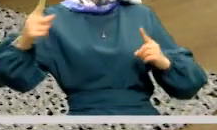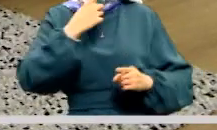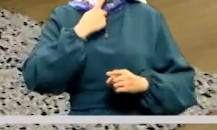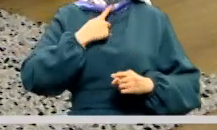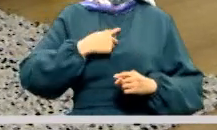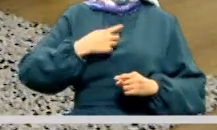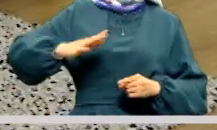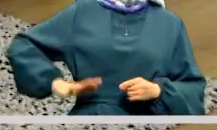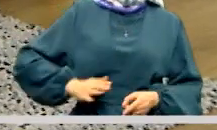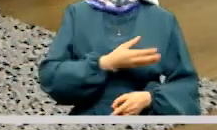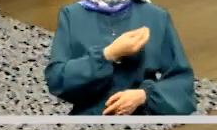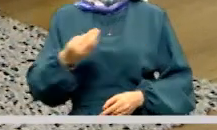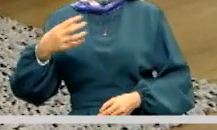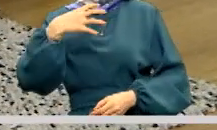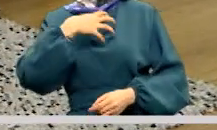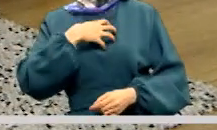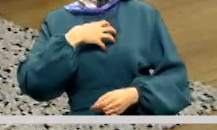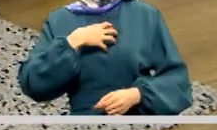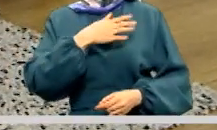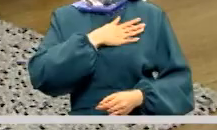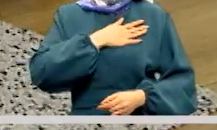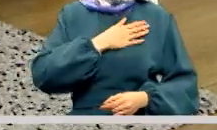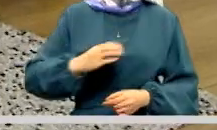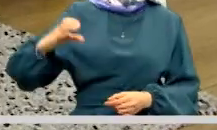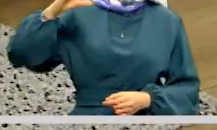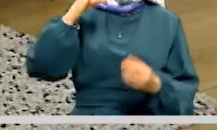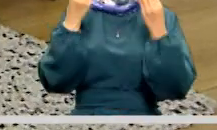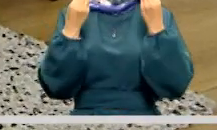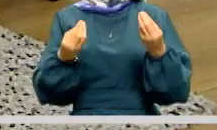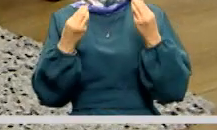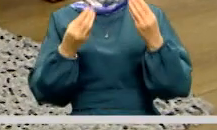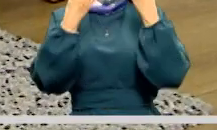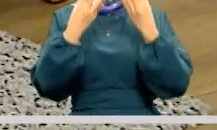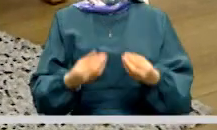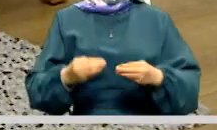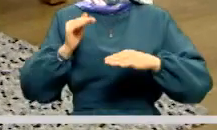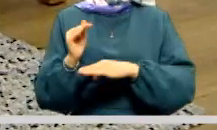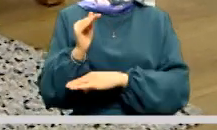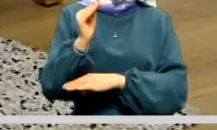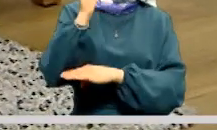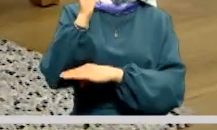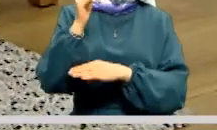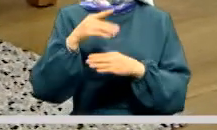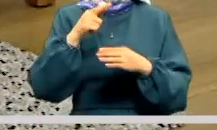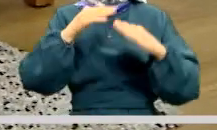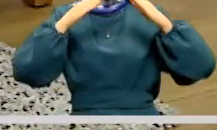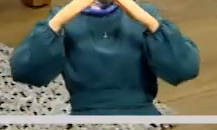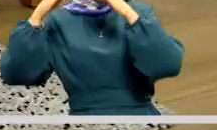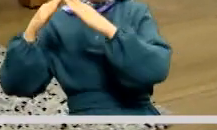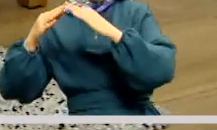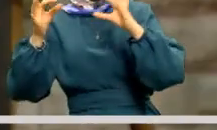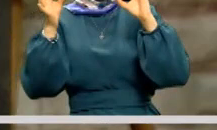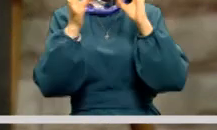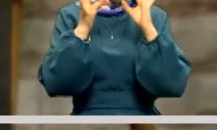kendimizi din mümini İslam'ın güzelliklerinin olduğu yaşandığı gerek komşuluk ilişkilerinde